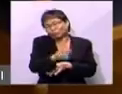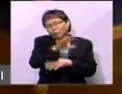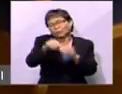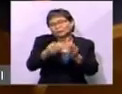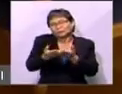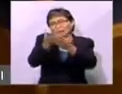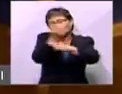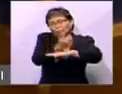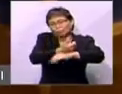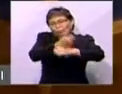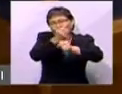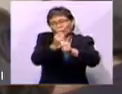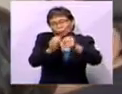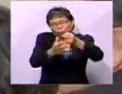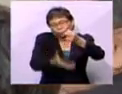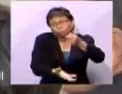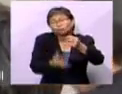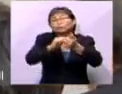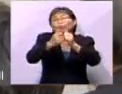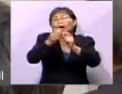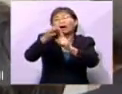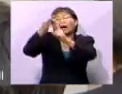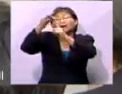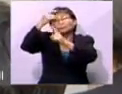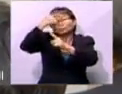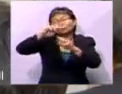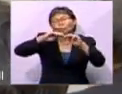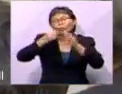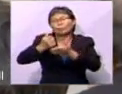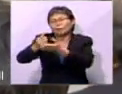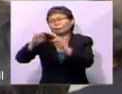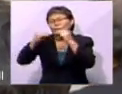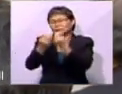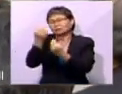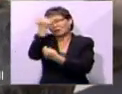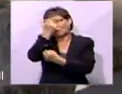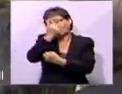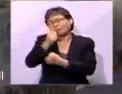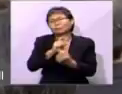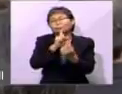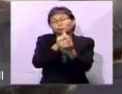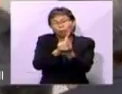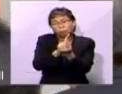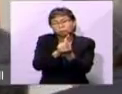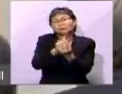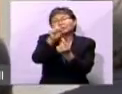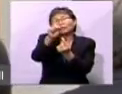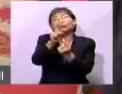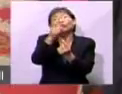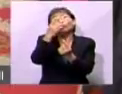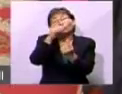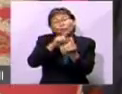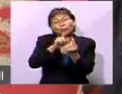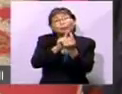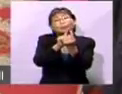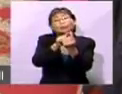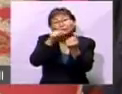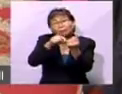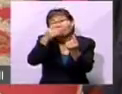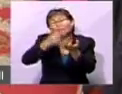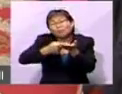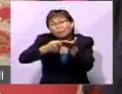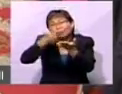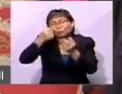cadangan membentuk dana sukan khas dalam membantu masyarakat Afrika. Pertemuan ini juga satu usaha untuk memulihkan